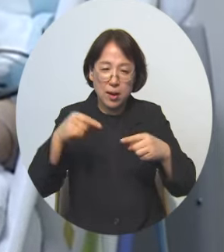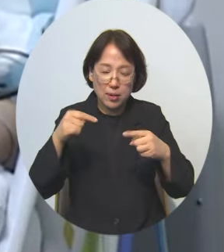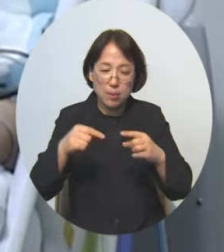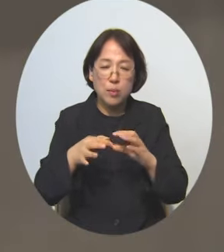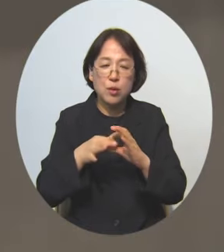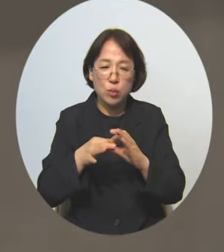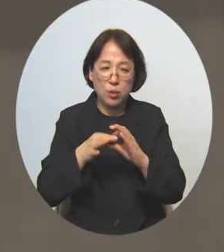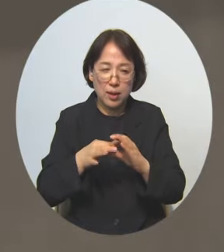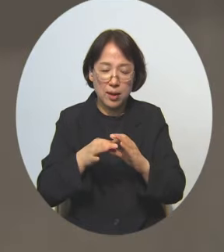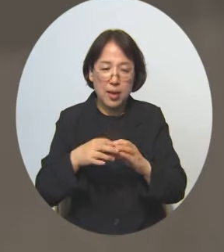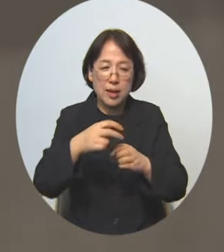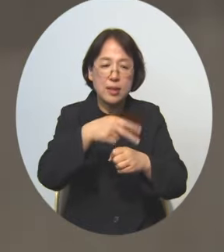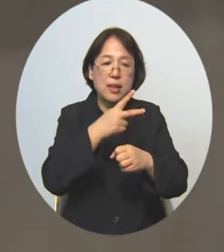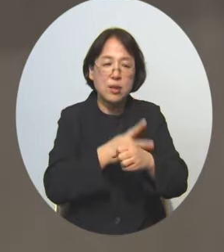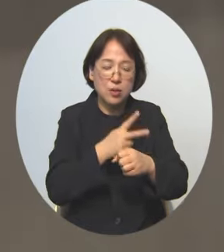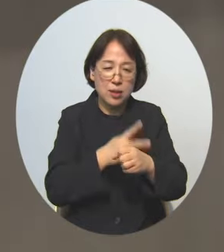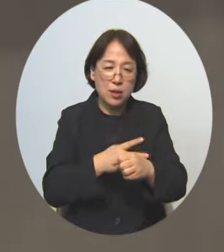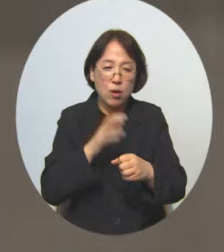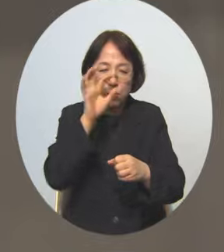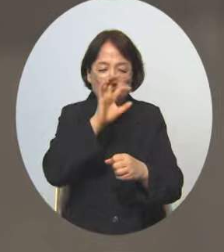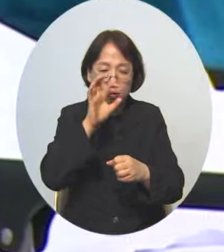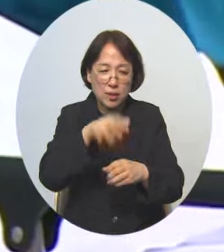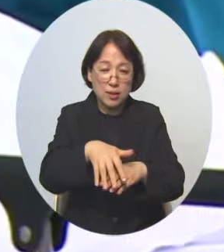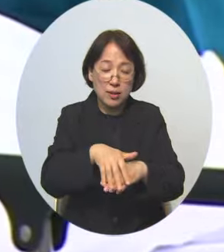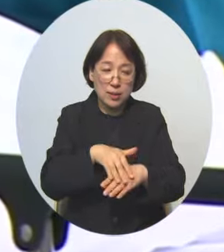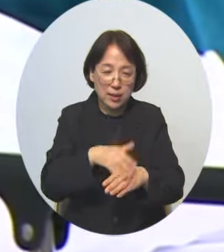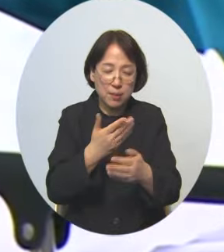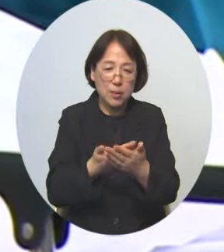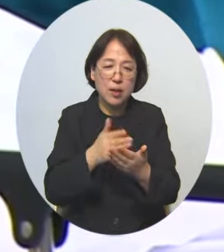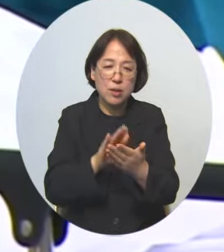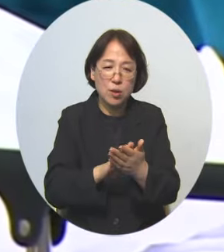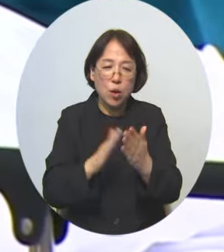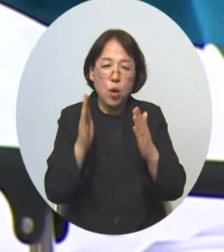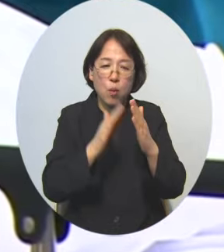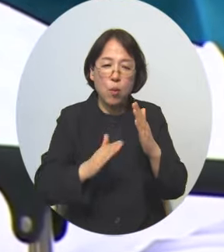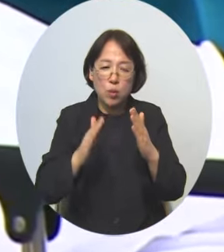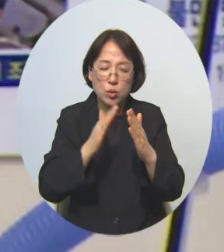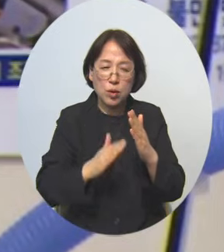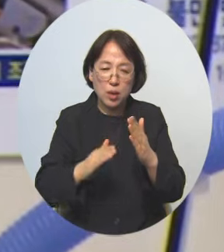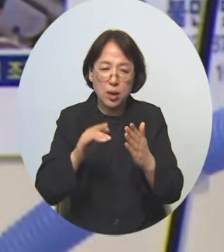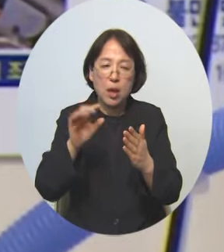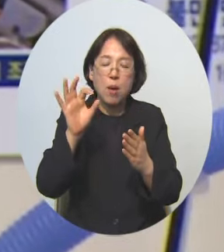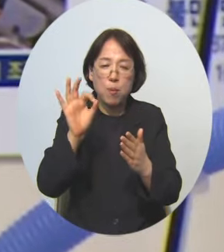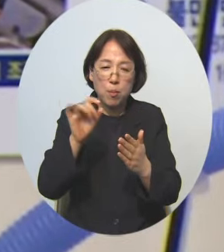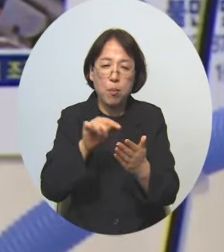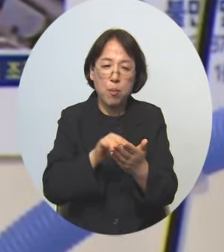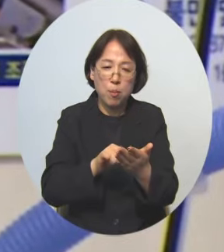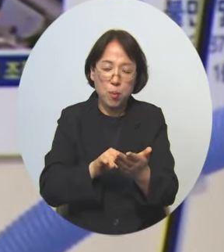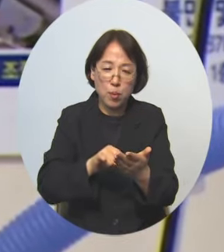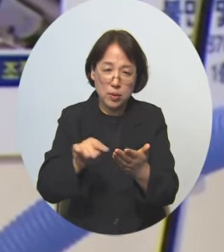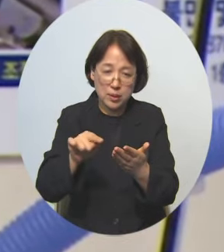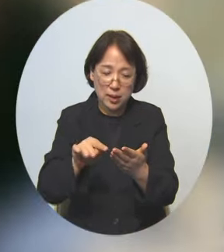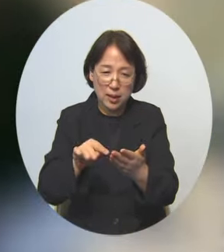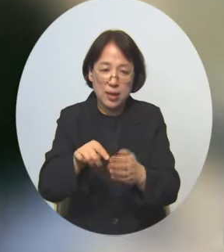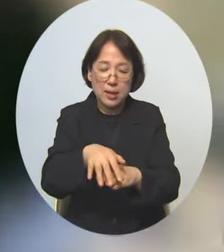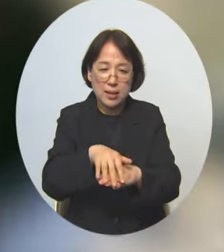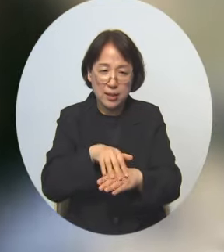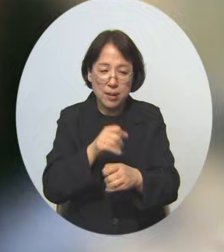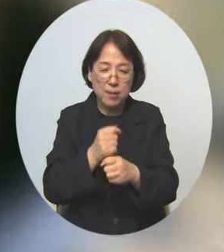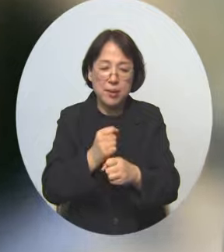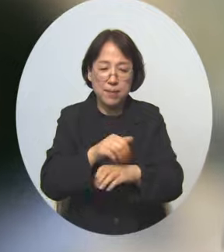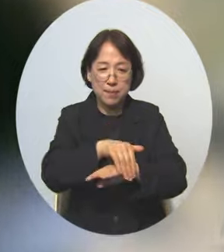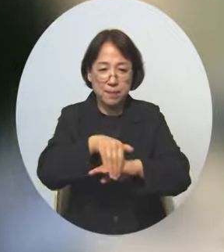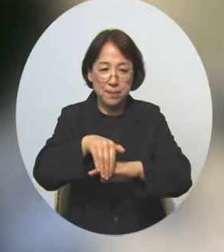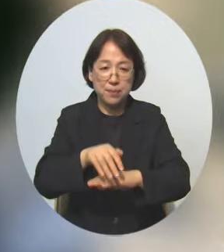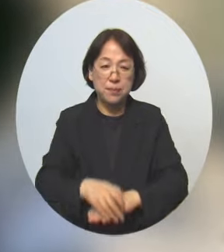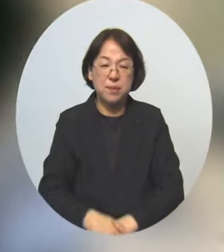통해 의료인력 수련 체계 개선과 공정보상제도에 대한 의견을 수렴한다는 방침입니다. KTV